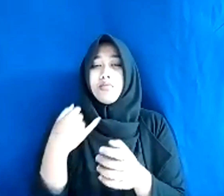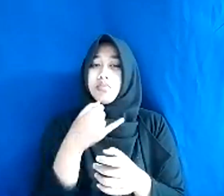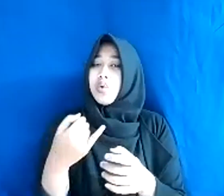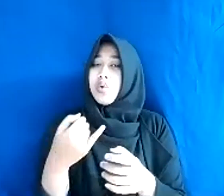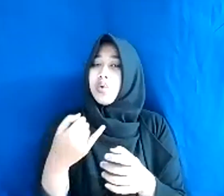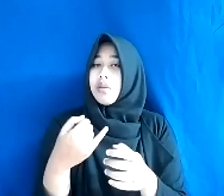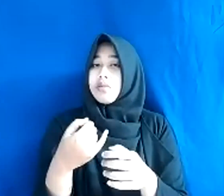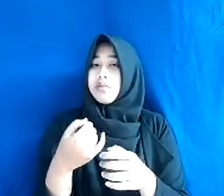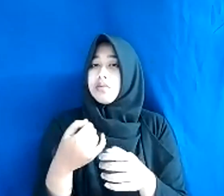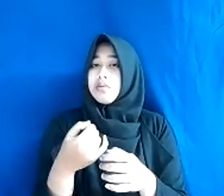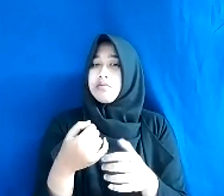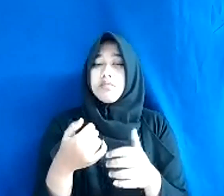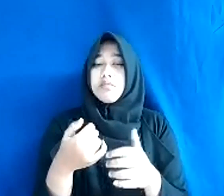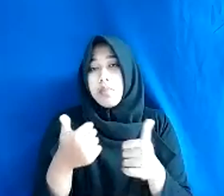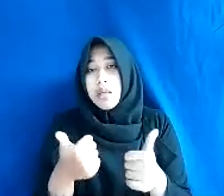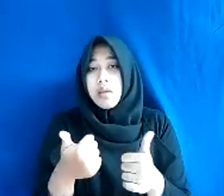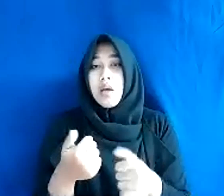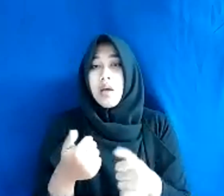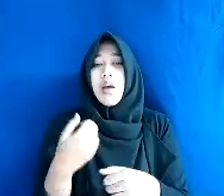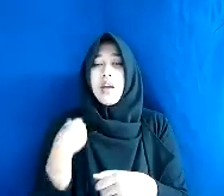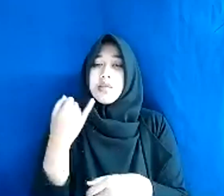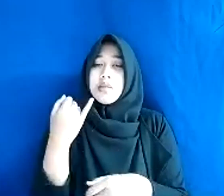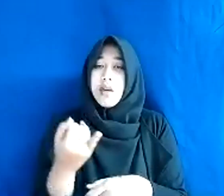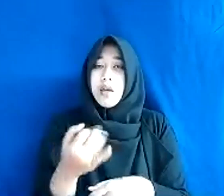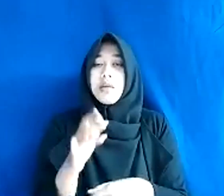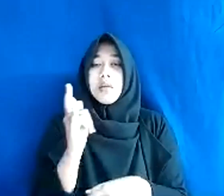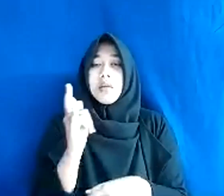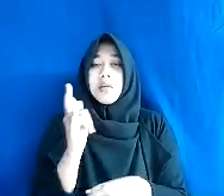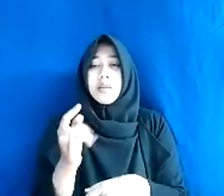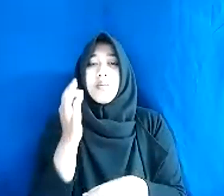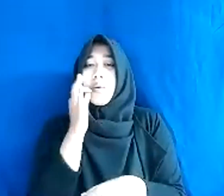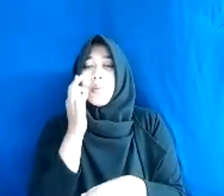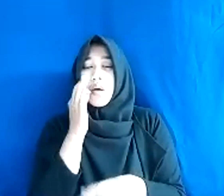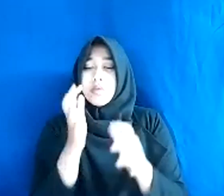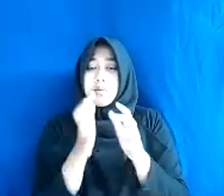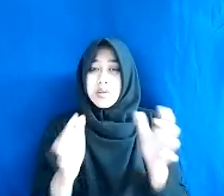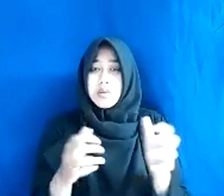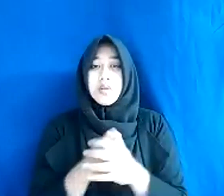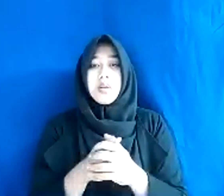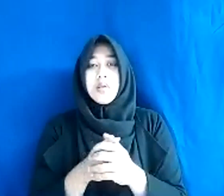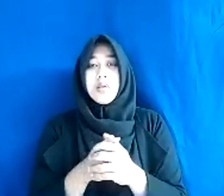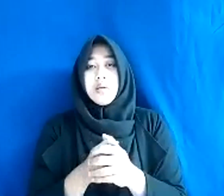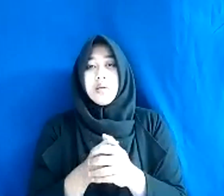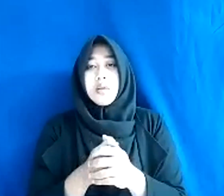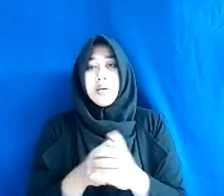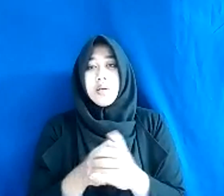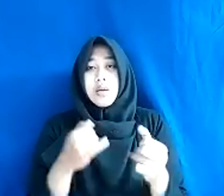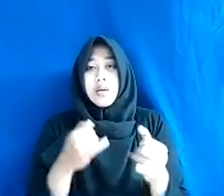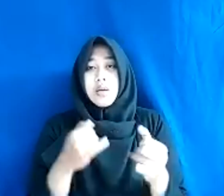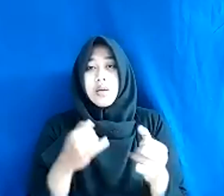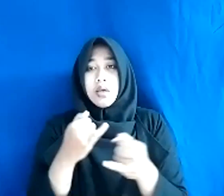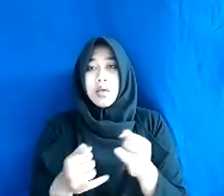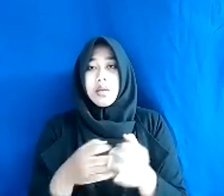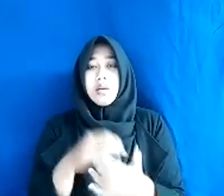ucap, saya mohon maaf sebesar-besarnya, dan Akhir kata saya ucapkan wassalamualaikum